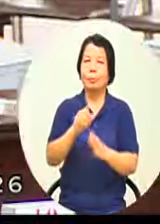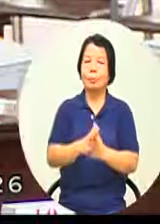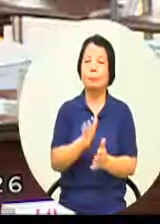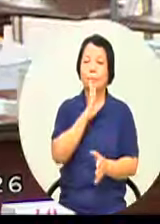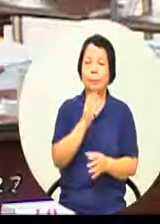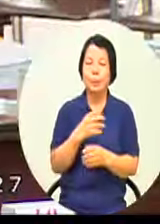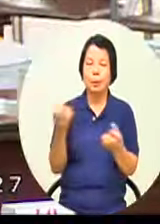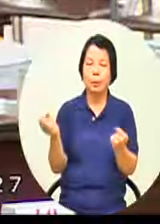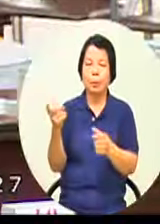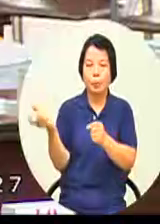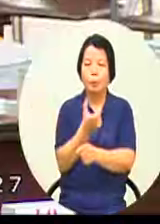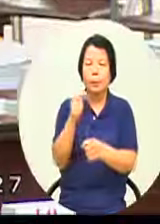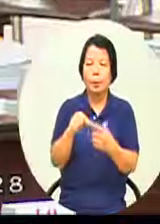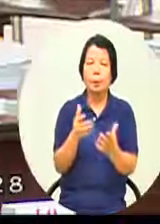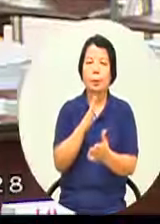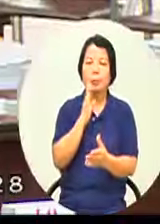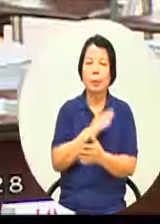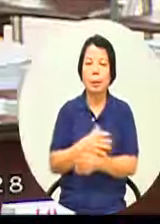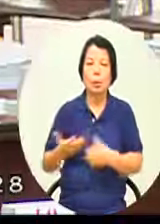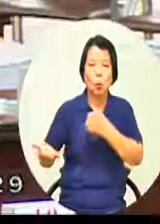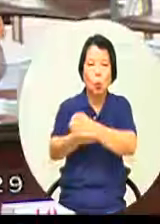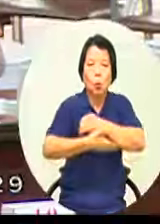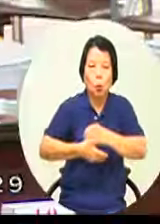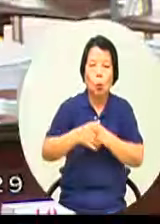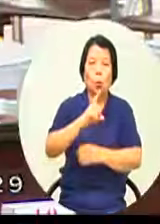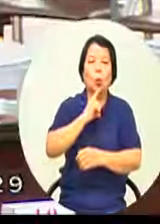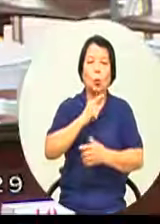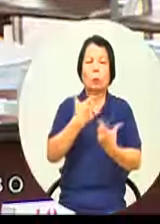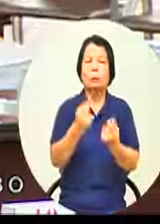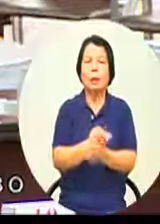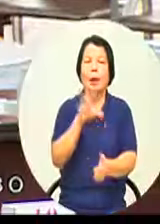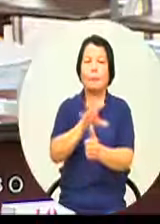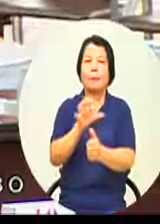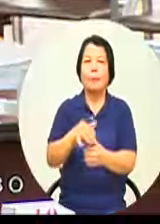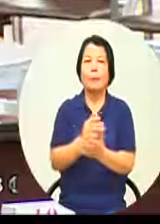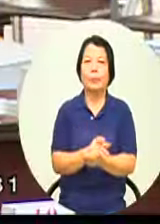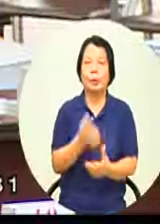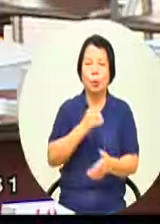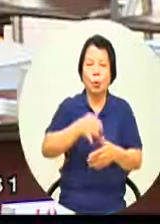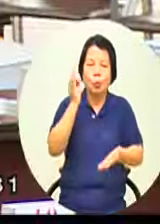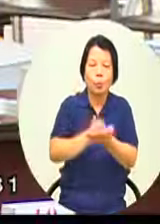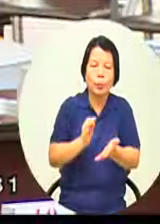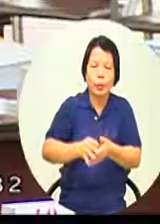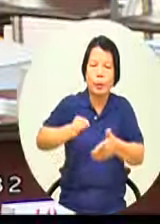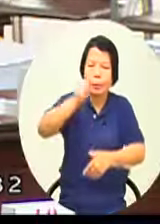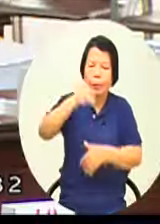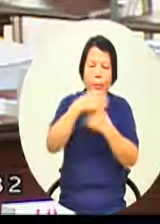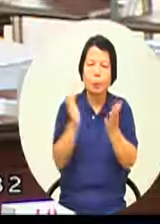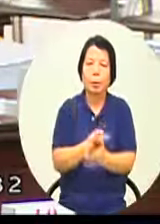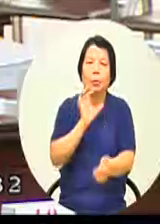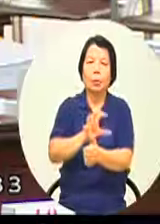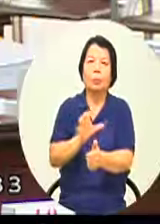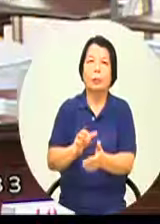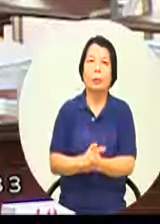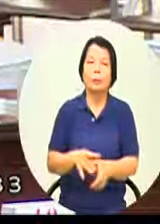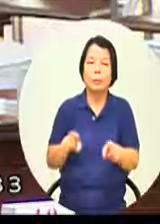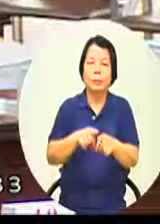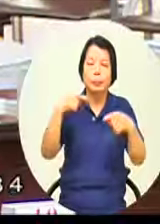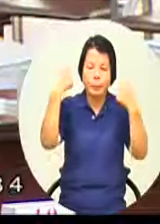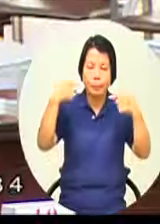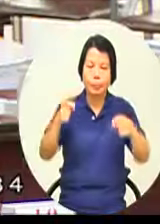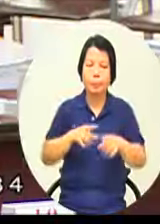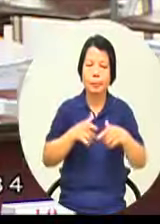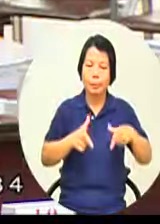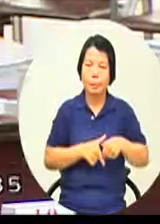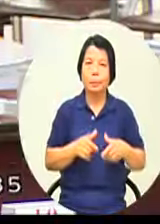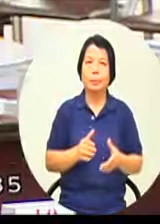的，丰收嘛好咩？我知啊，丰收嘛好咩？对不对？啊，少嘛好咩？贵嘛好咩？啊，但是呢，我讲平常心，但是呢，啊，希望